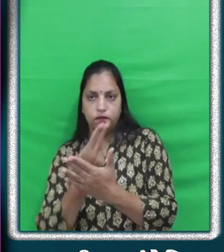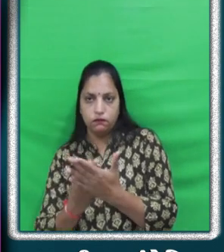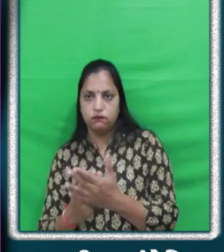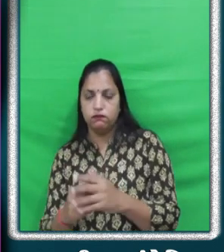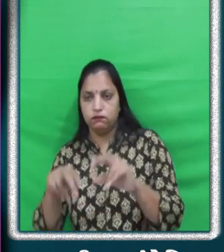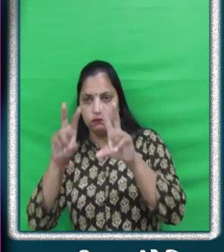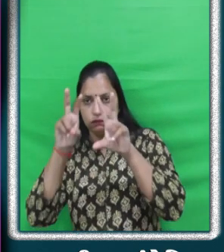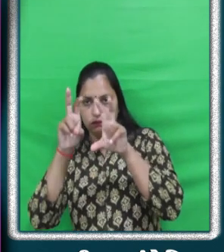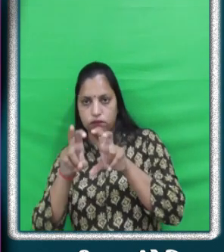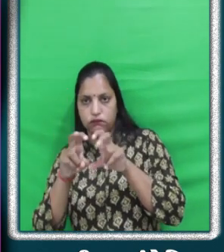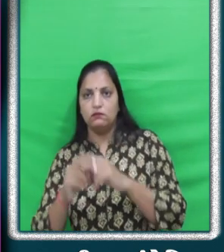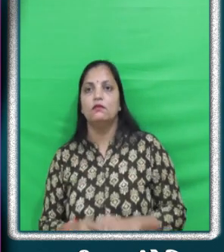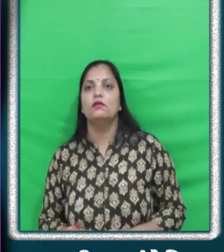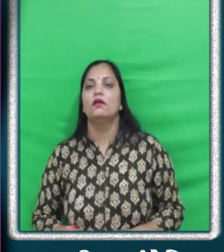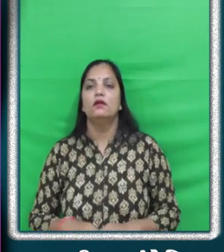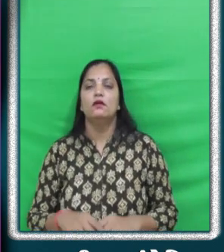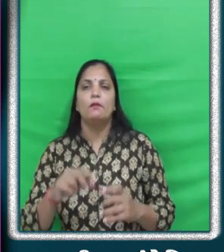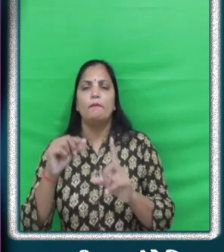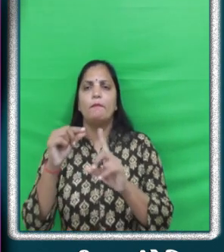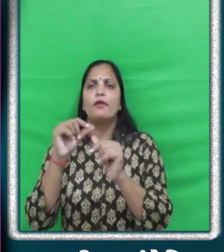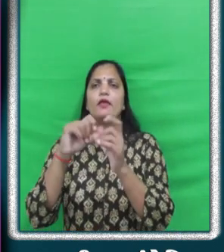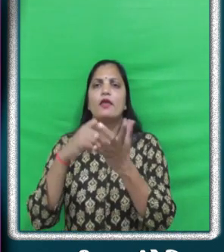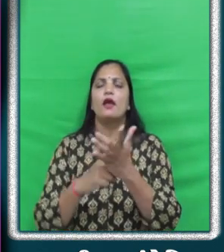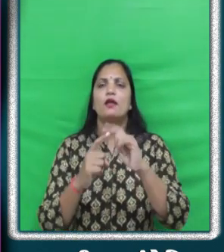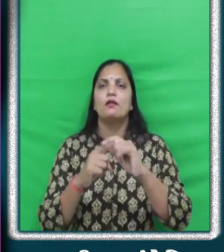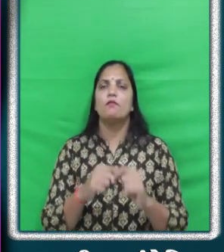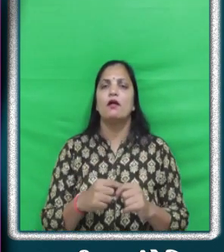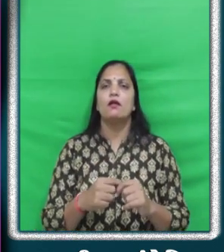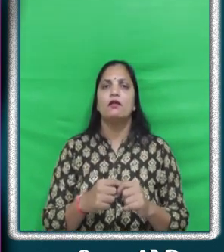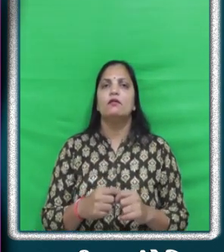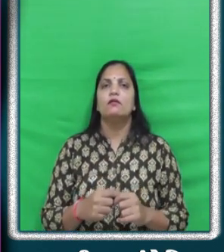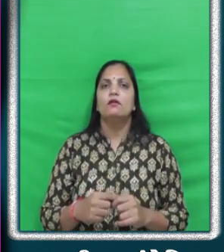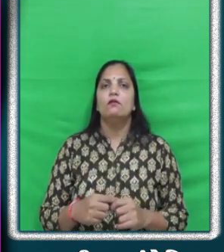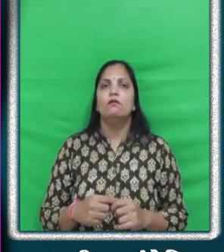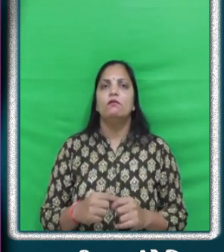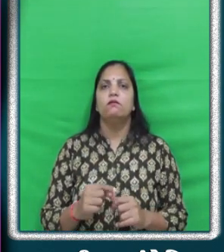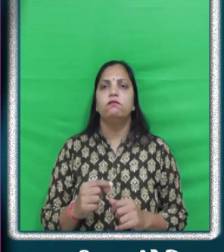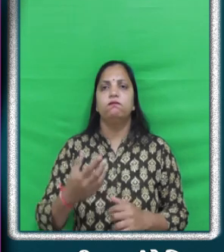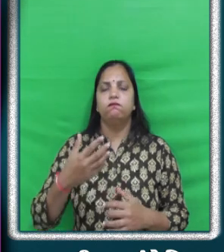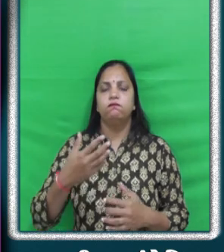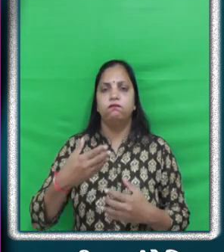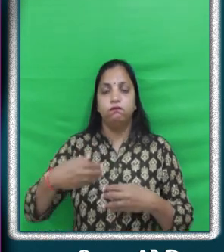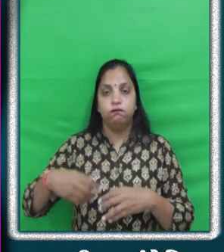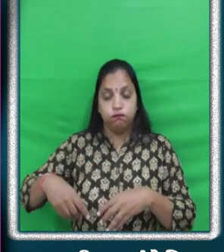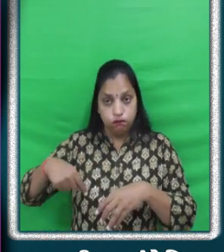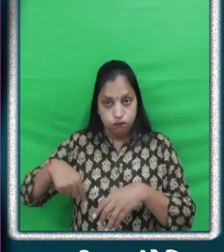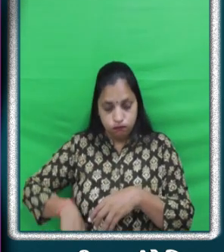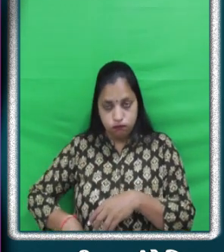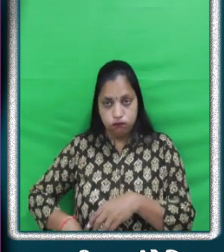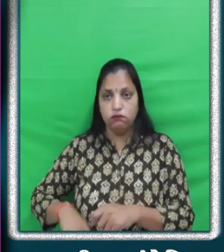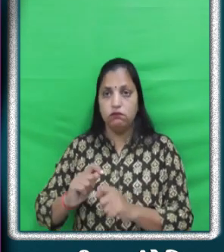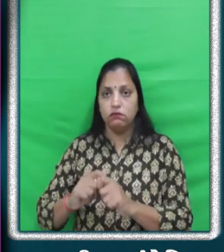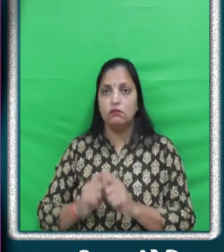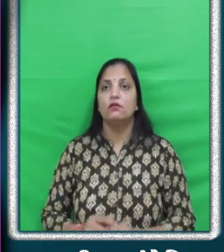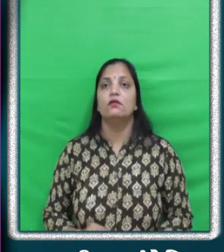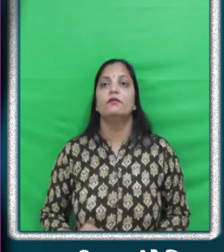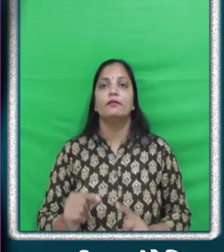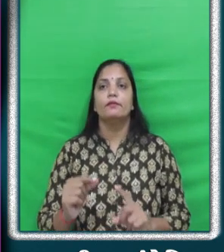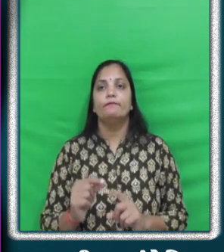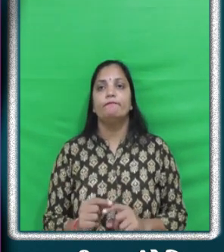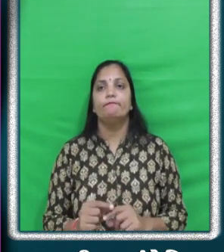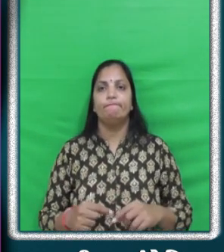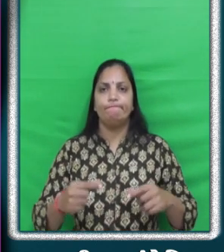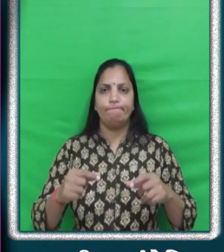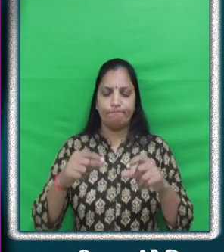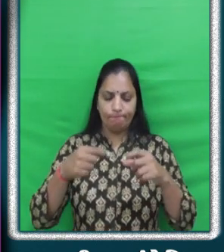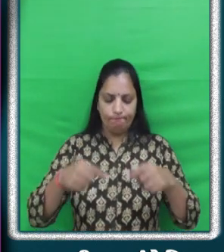તમારે નોટિસ કરી લેવાની છે. કયા કયા ભાગ જે ઉત્સર્જનની અંદર કાર્ય કરે છે, વાત થઈ કે મનુષ્યમાં એક જોડ